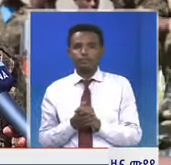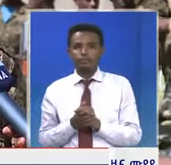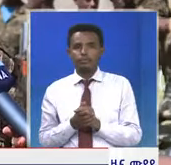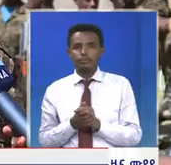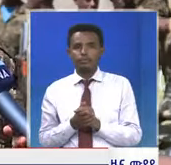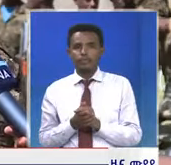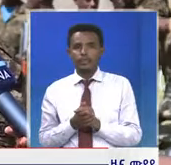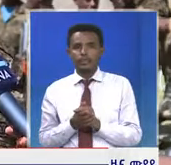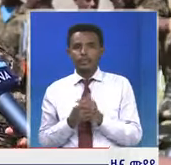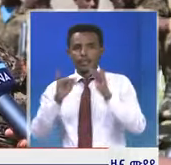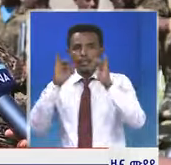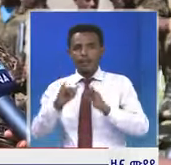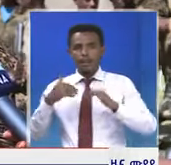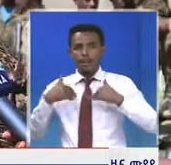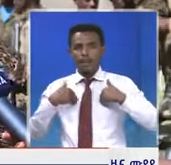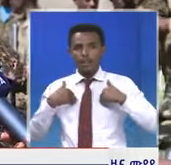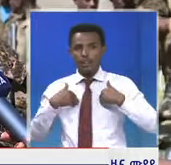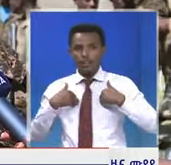እዛ ላይ